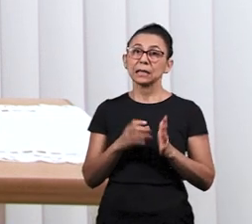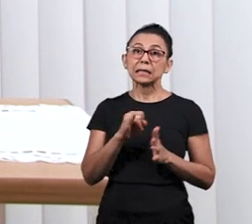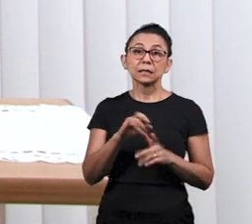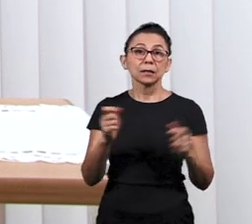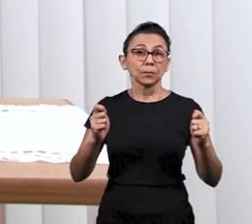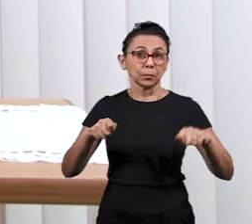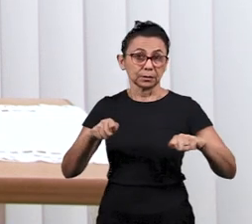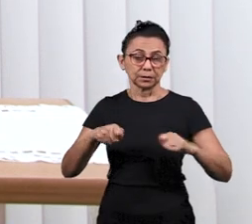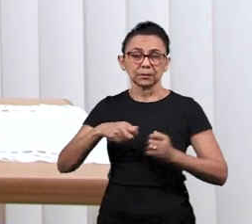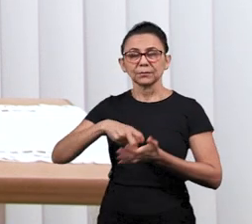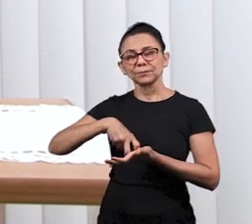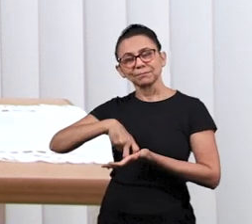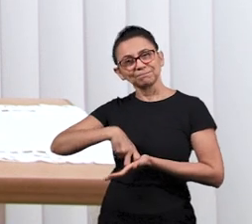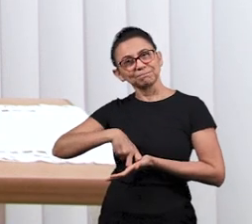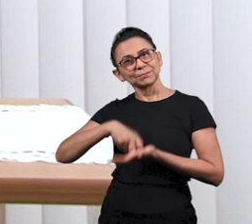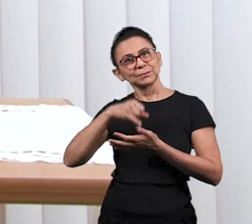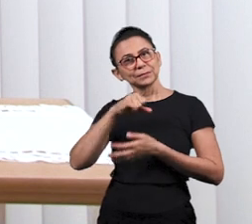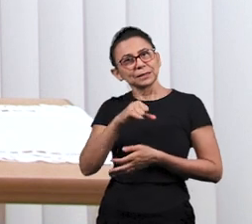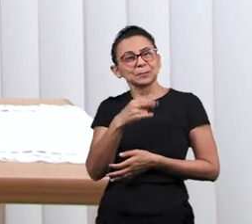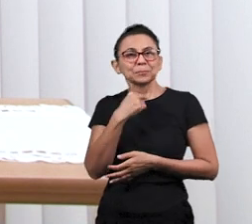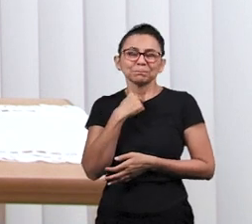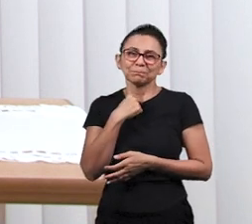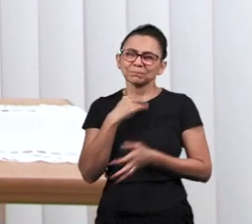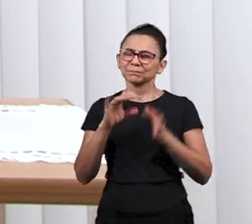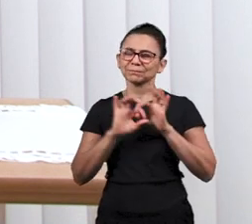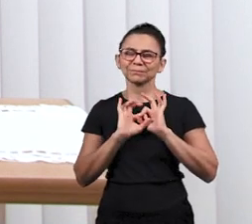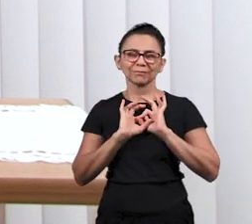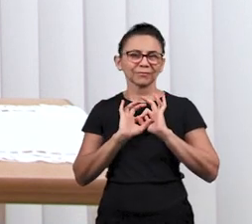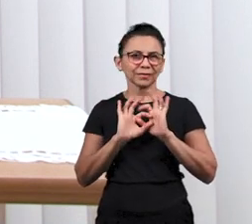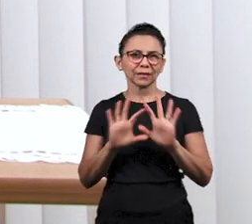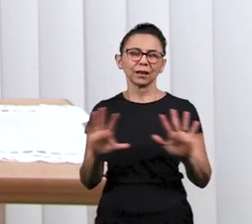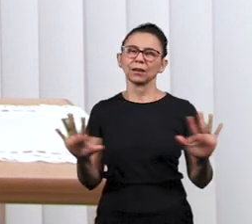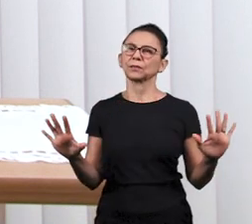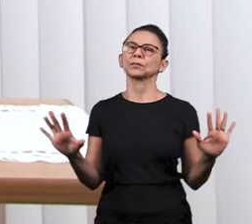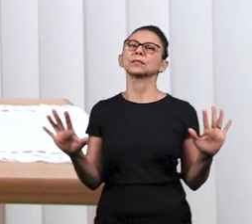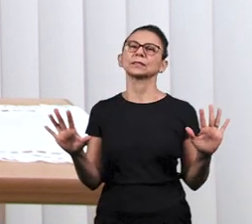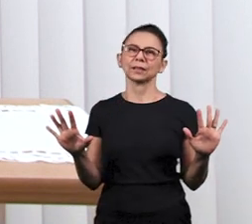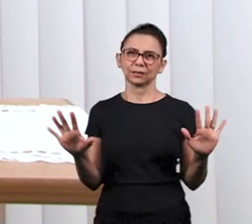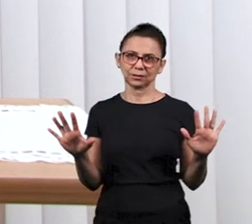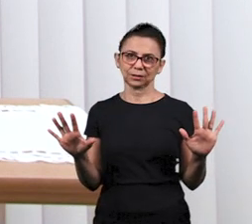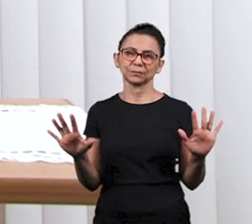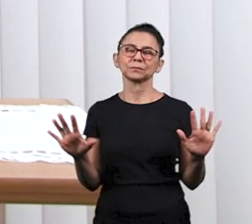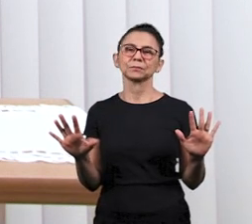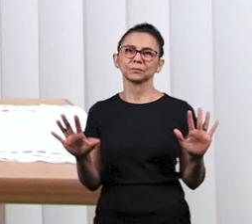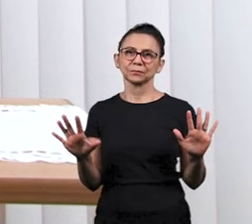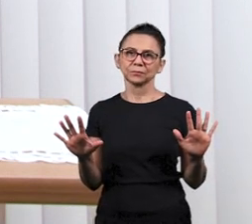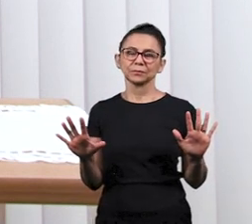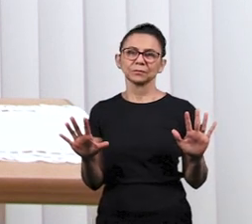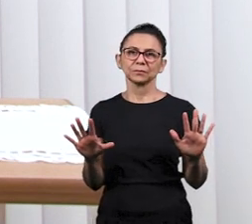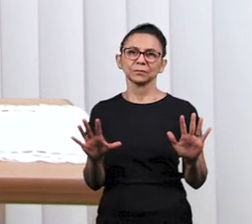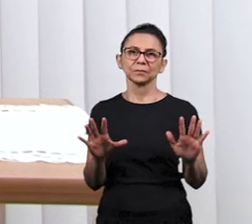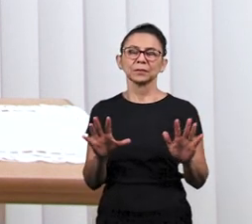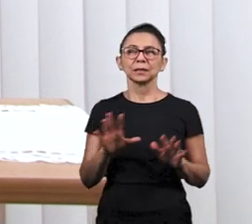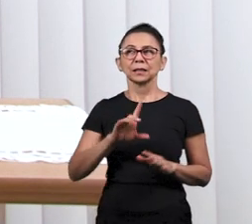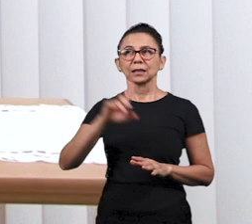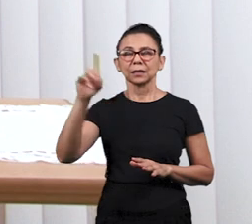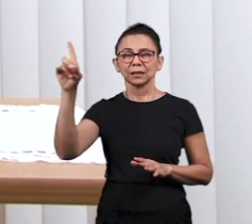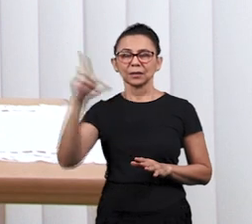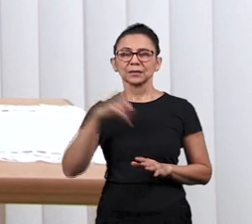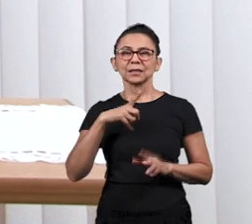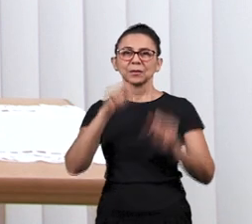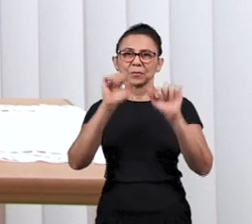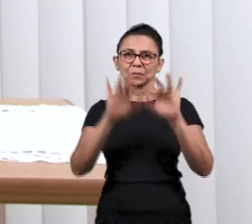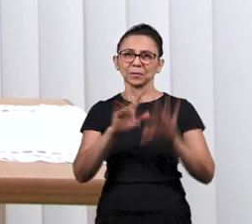может, давайте склонимся на колени пред Господом. Если вы не можете, то чувствуйте себя свободно, как